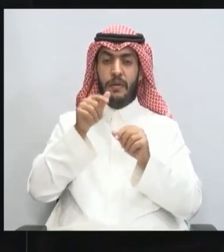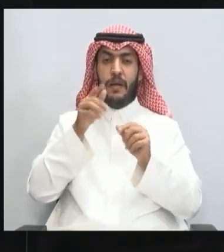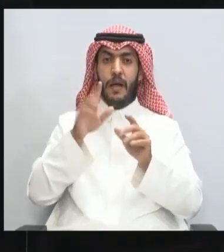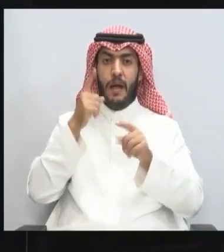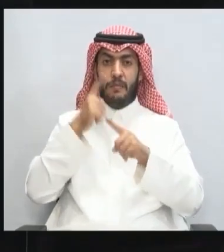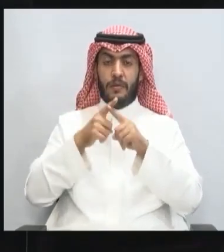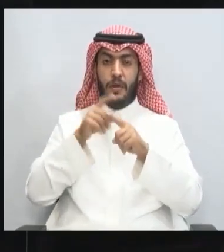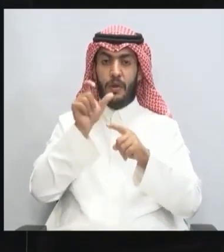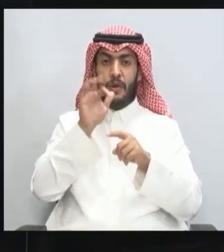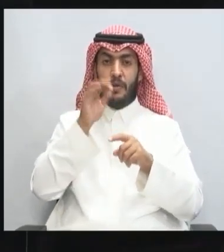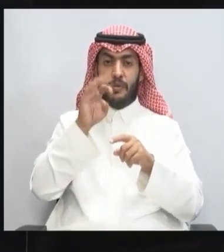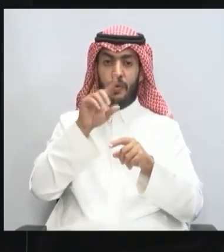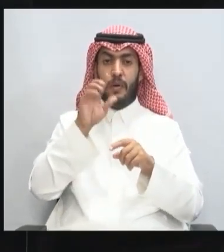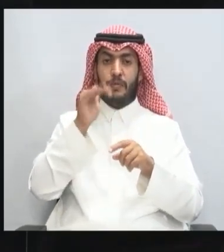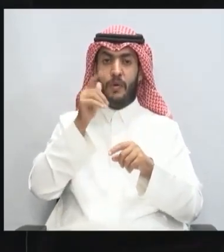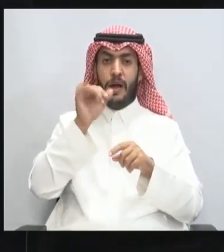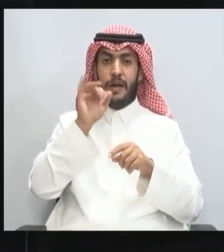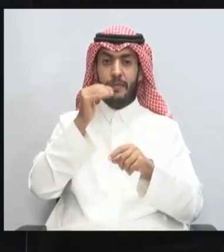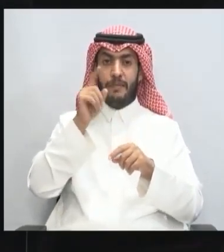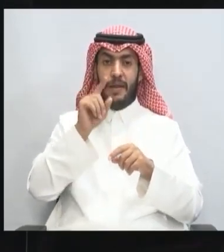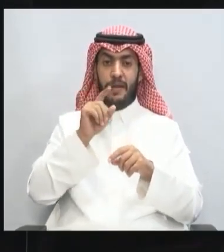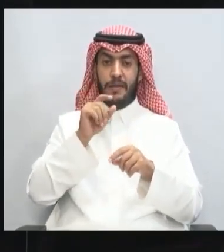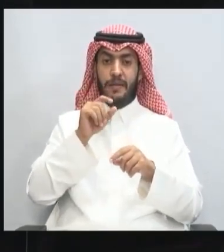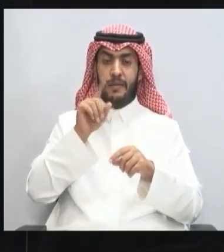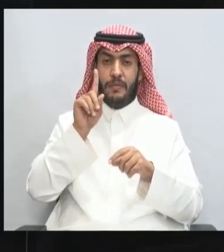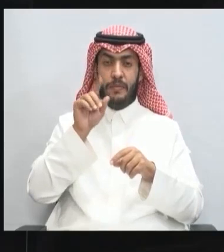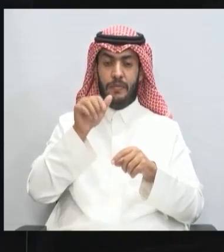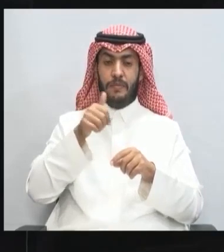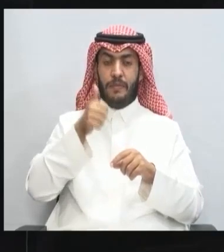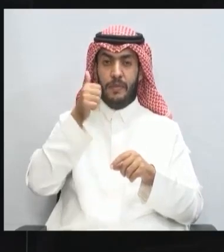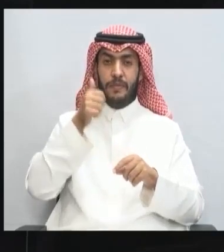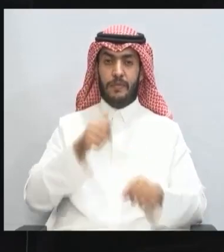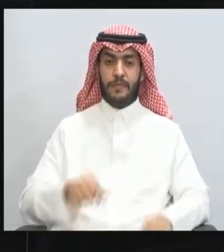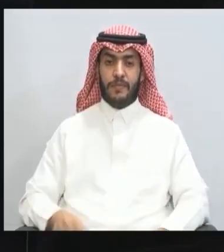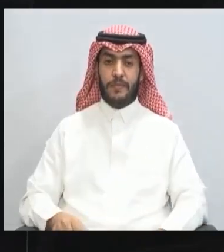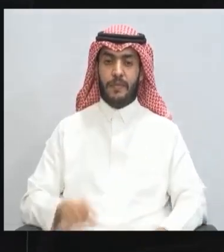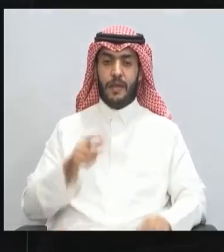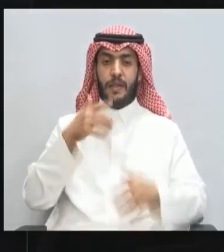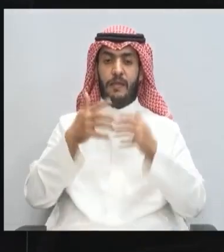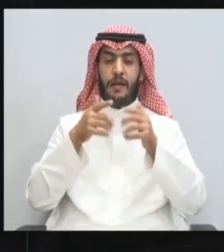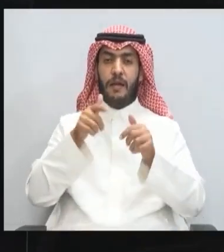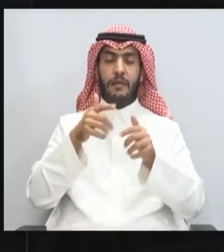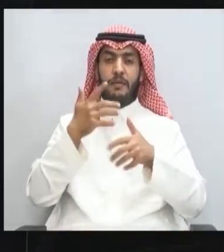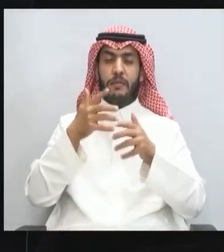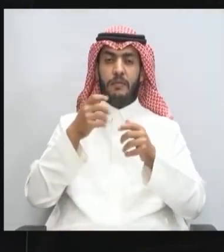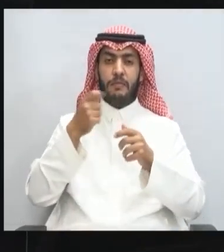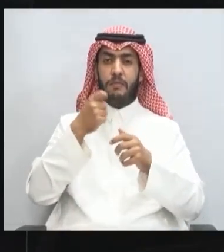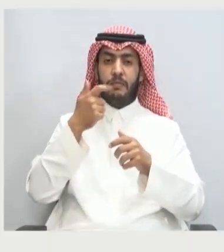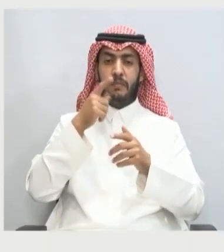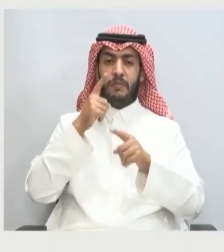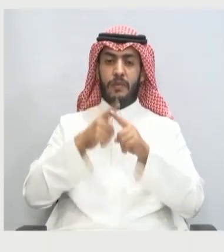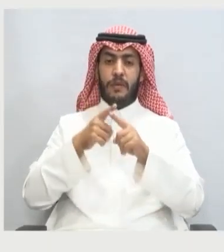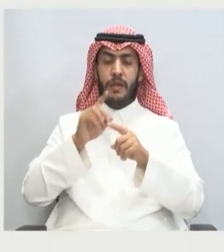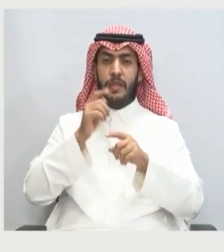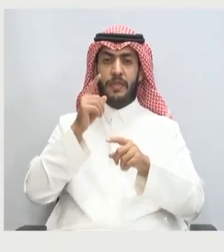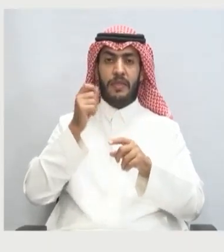مباشره نيتروجين وبخار الماء هل تتوقع ذلك هذا التفاعل بالتاكيد ليس في خطوه واحده ليس